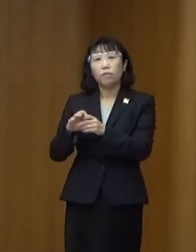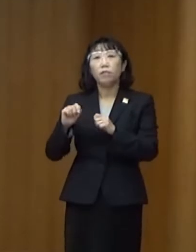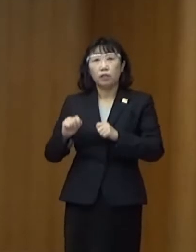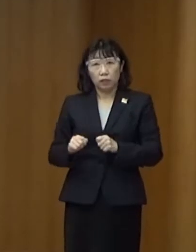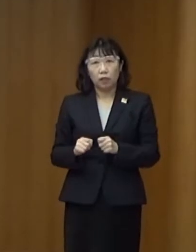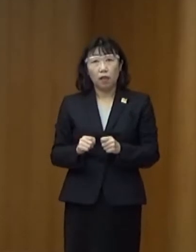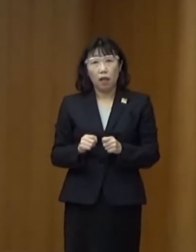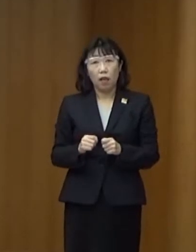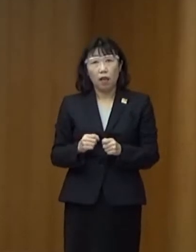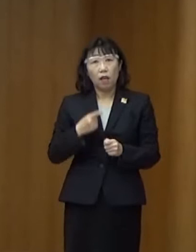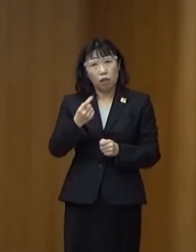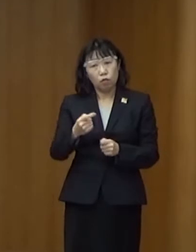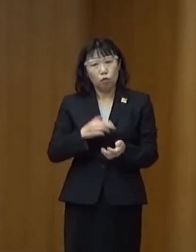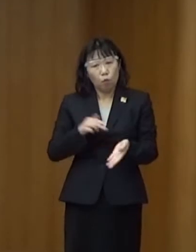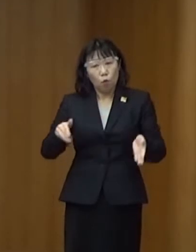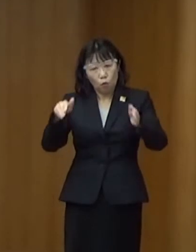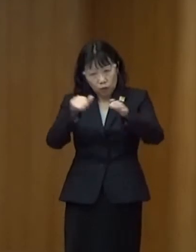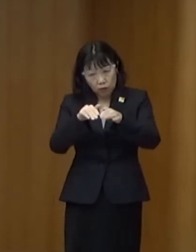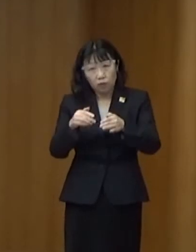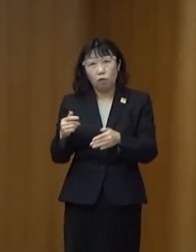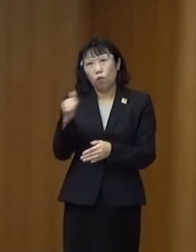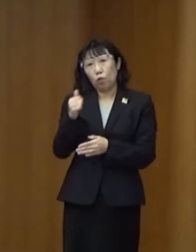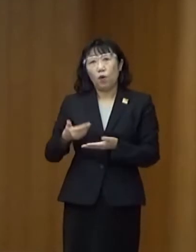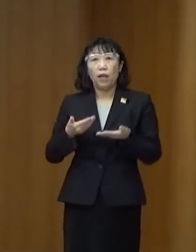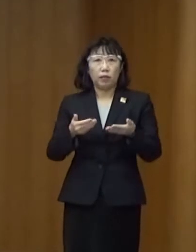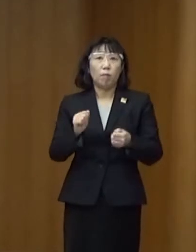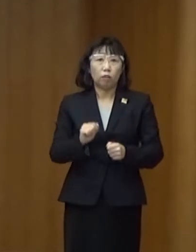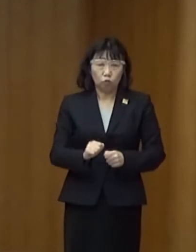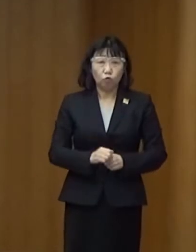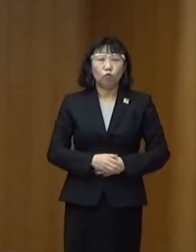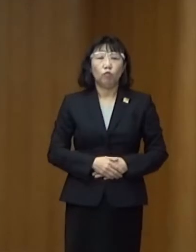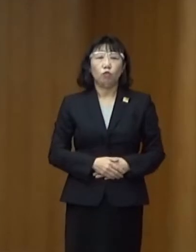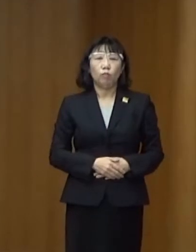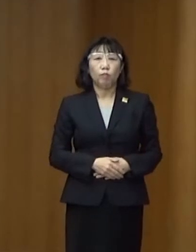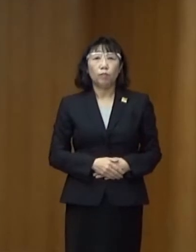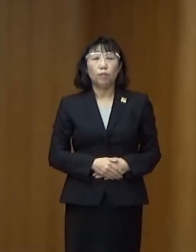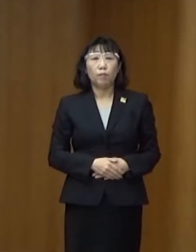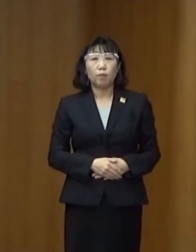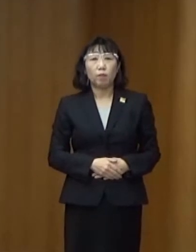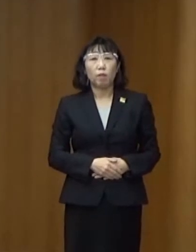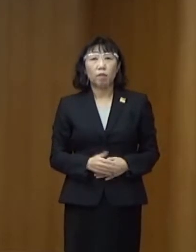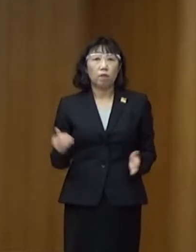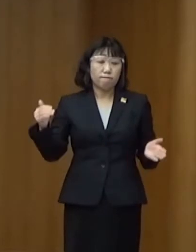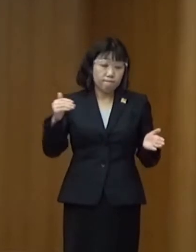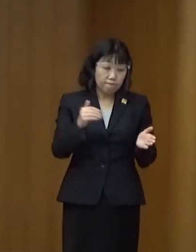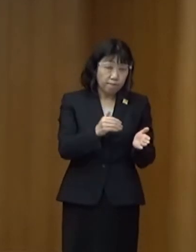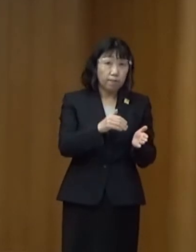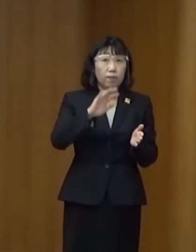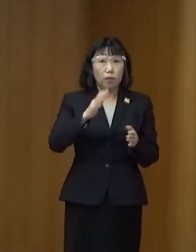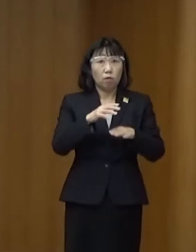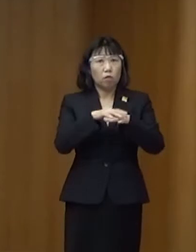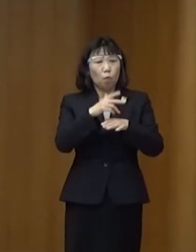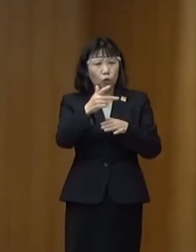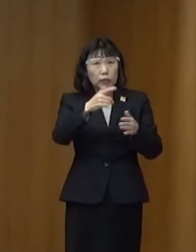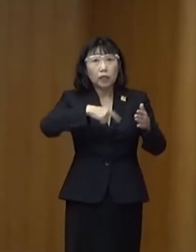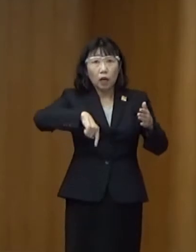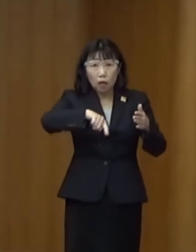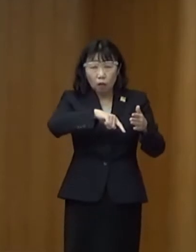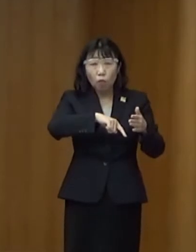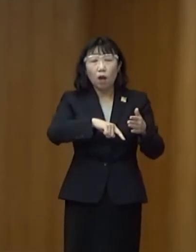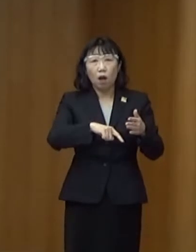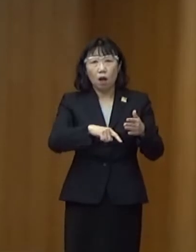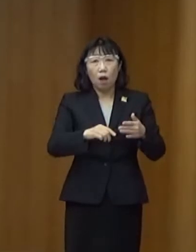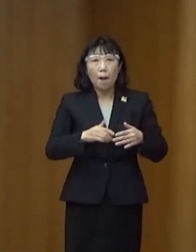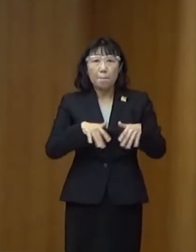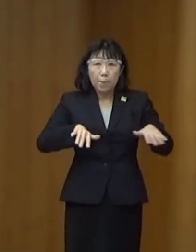をご紹介をさせていただきます。そして、最後でございますが、札幌市内においては、